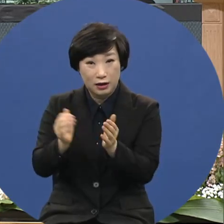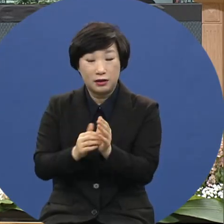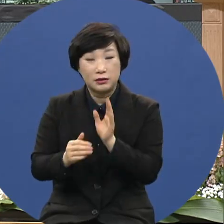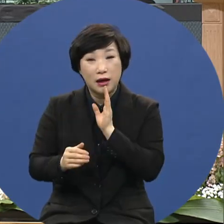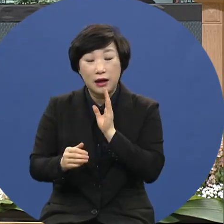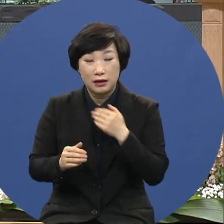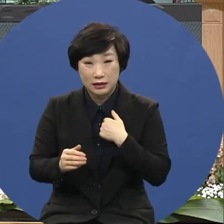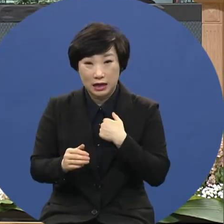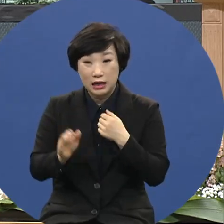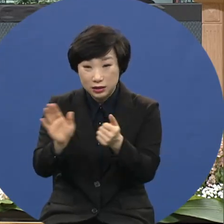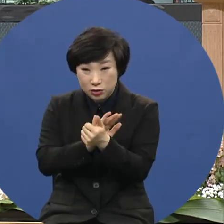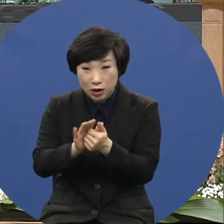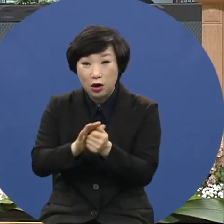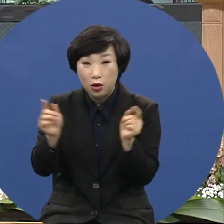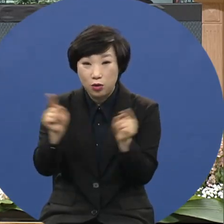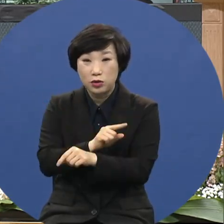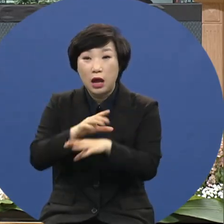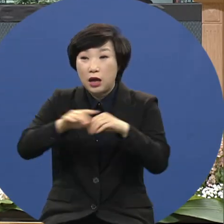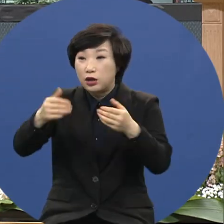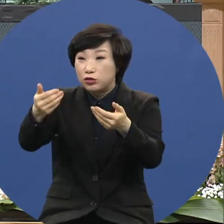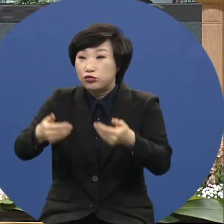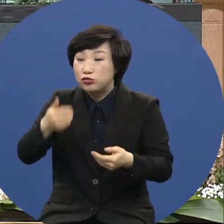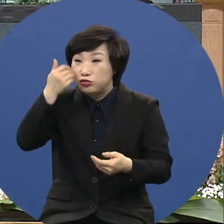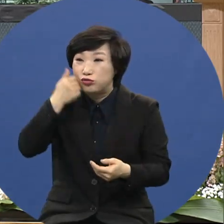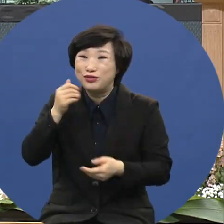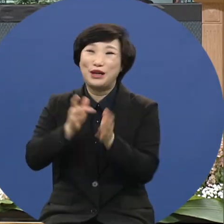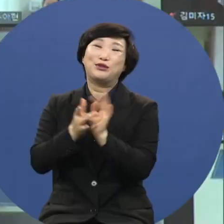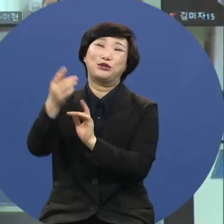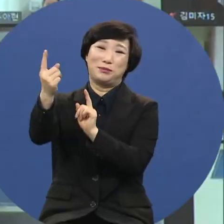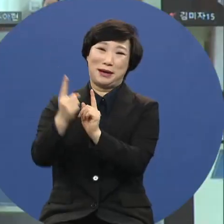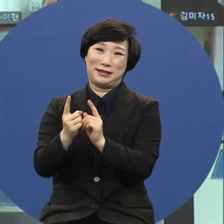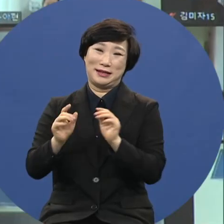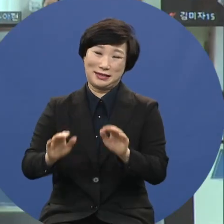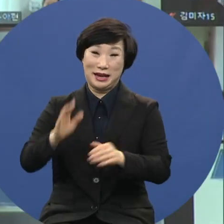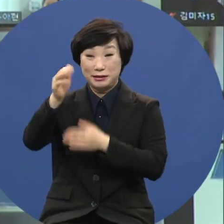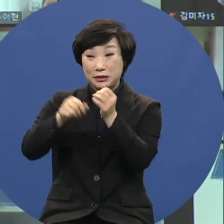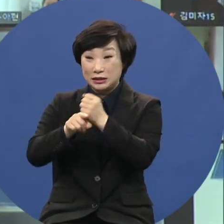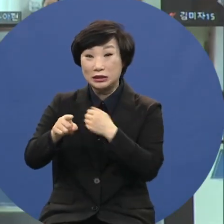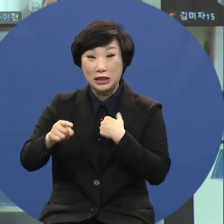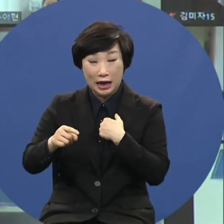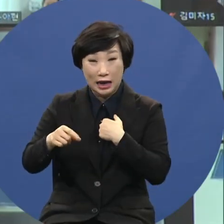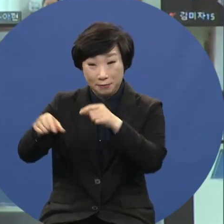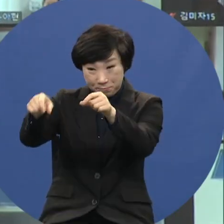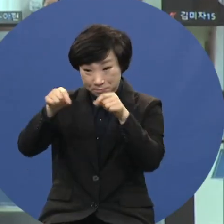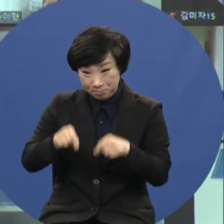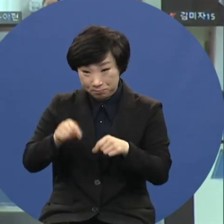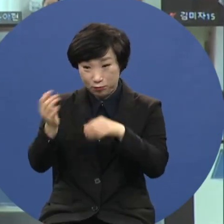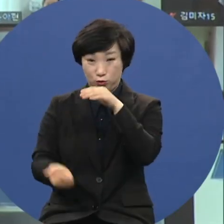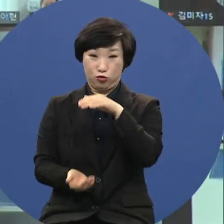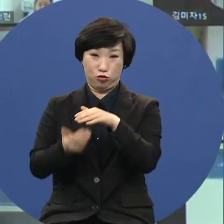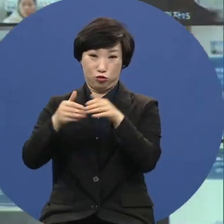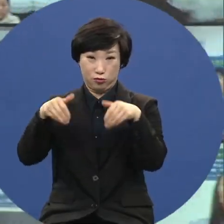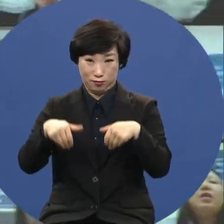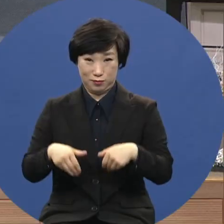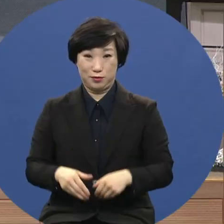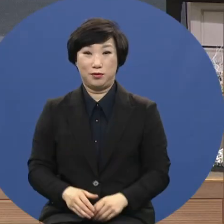고치시고 해결하시려는 예수를 만나서 하나님의 뜻이 당신에게 이루어지게 하라 그 말이오.